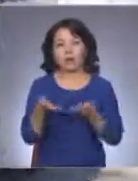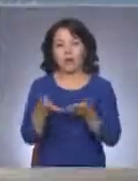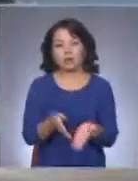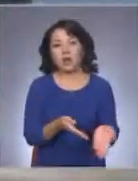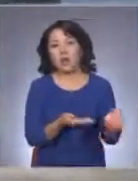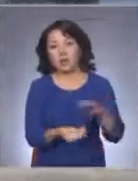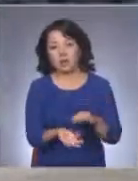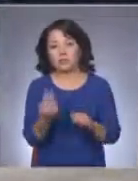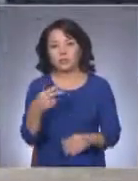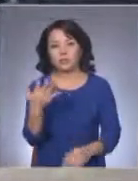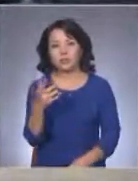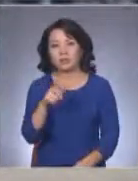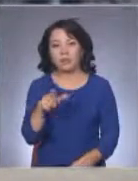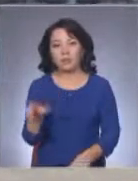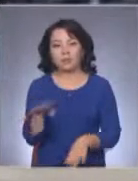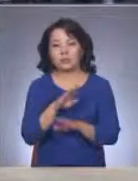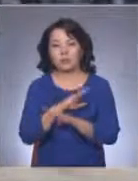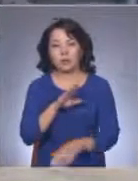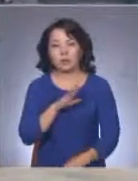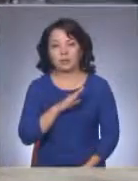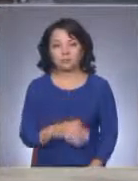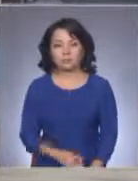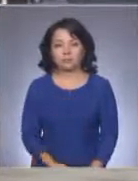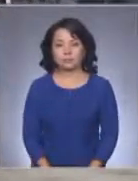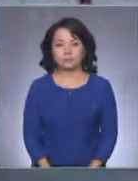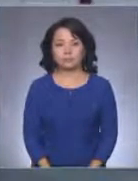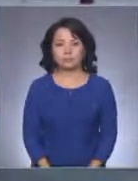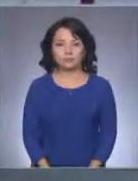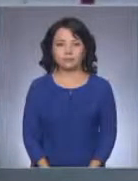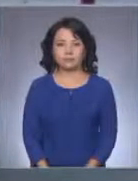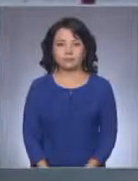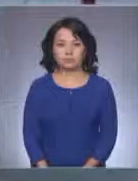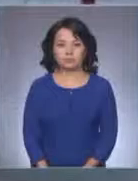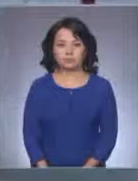аударылып, салдарынан 25 адам бақилық болды.